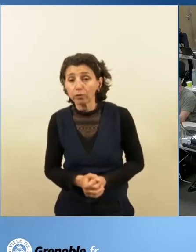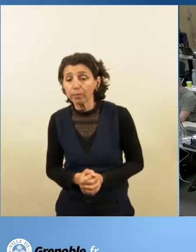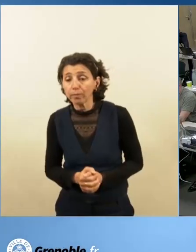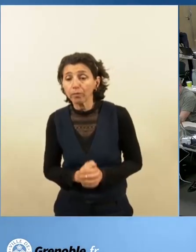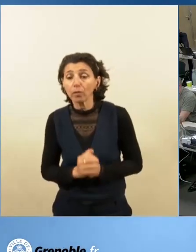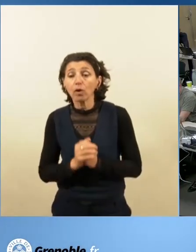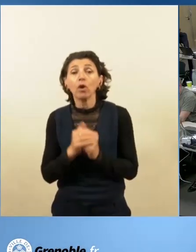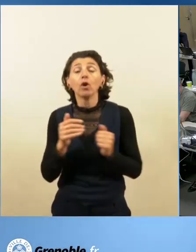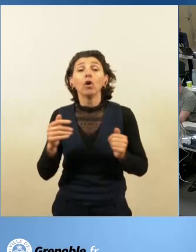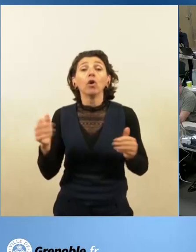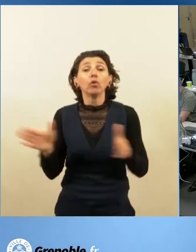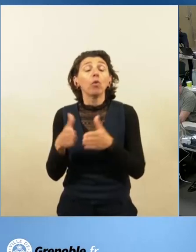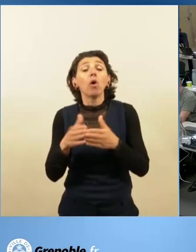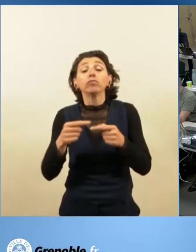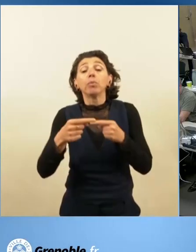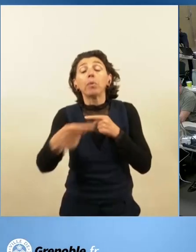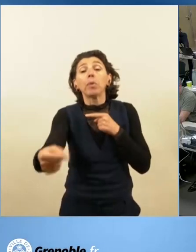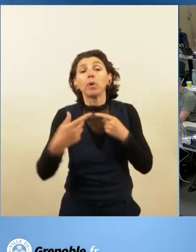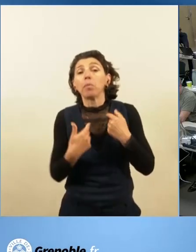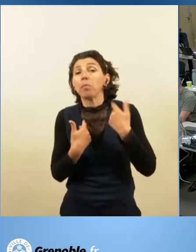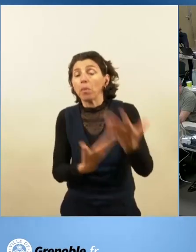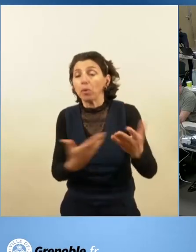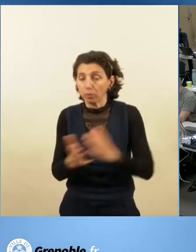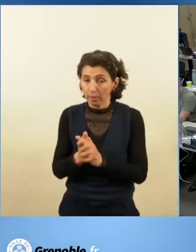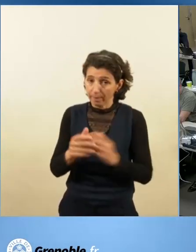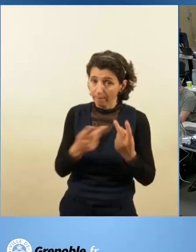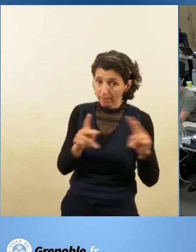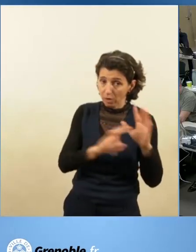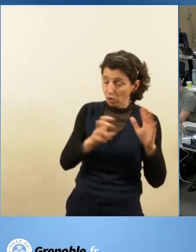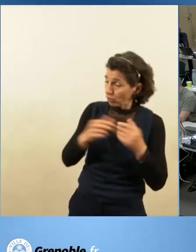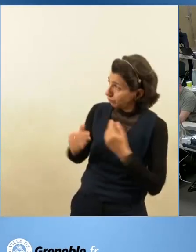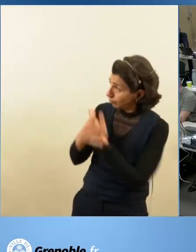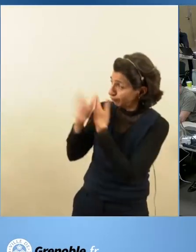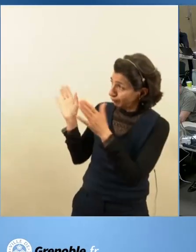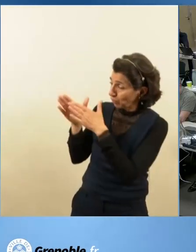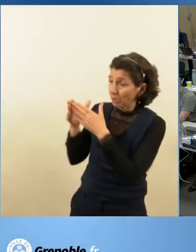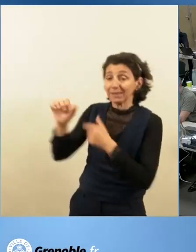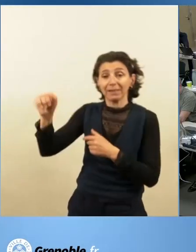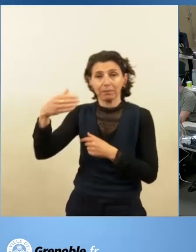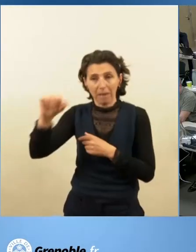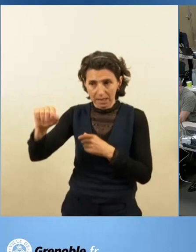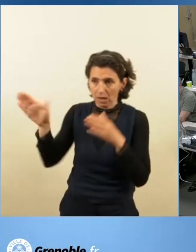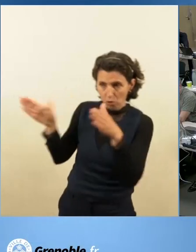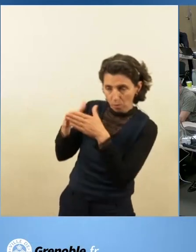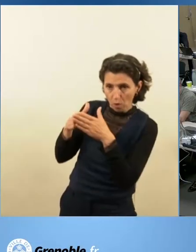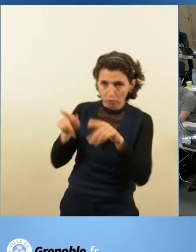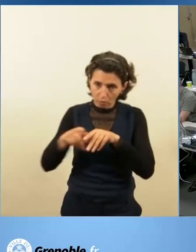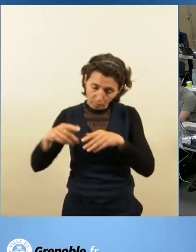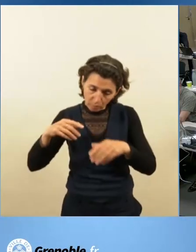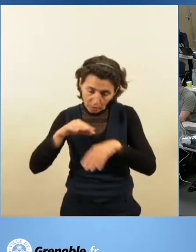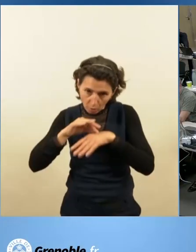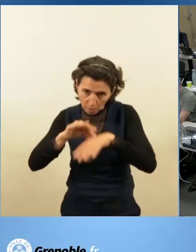et les demandes suivantes que la ville de Grenoble demande à Grenoble Alpes Métropole et au SMAG de bienveillés à poursuivre la mise en place des mesures